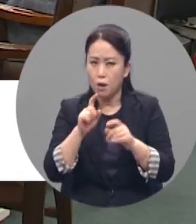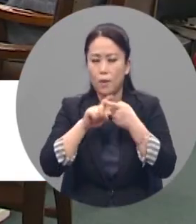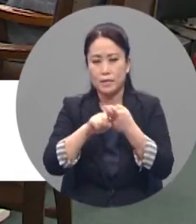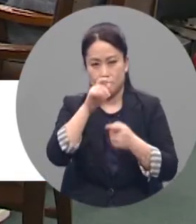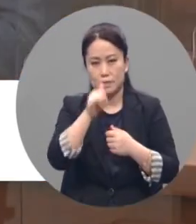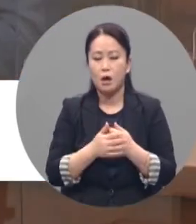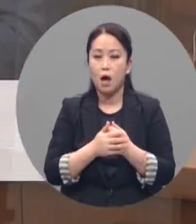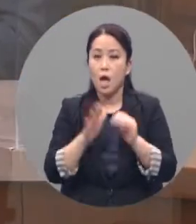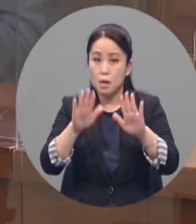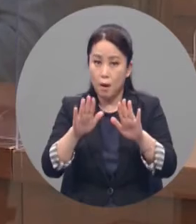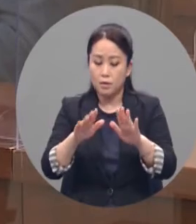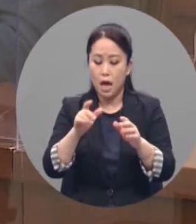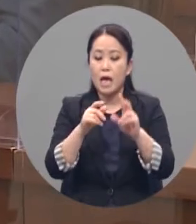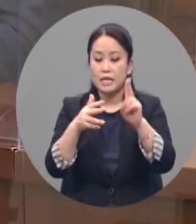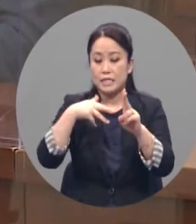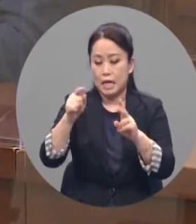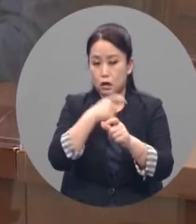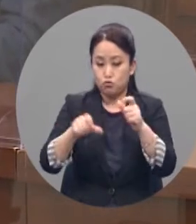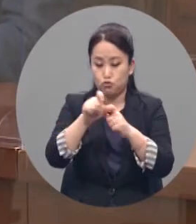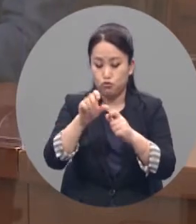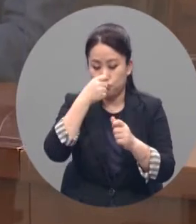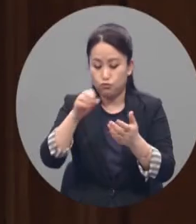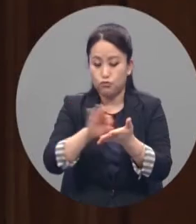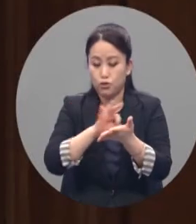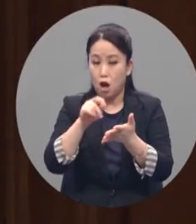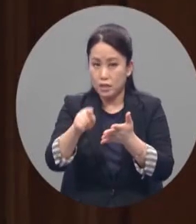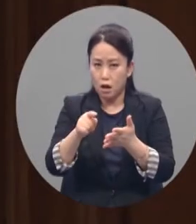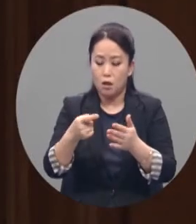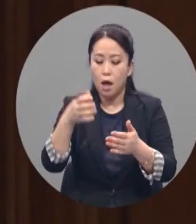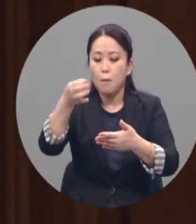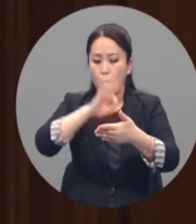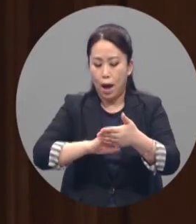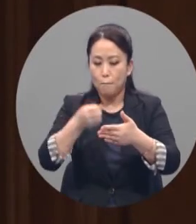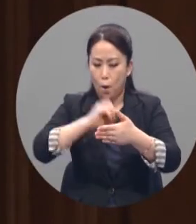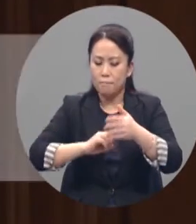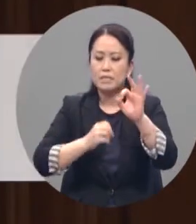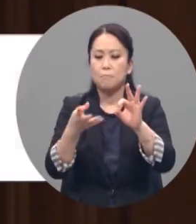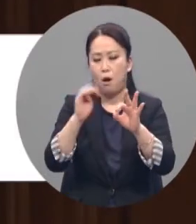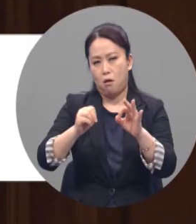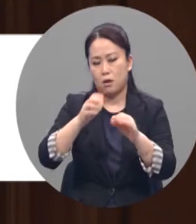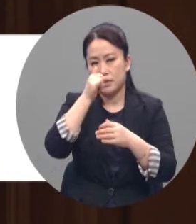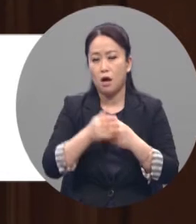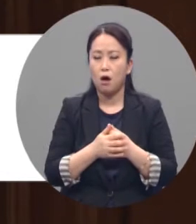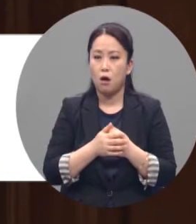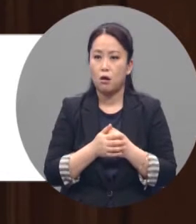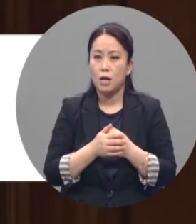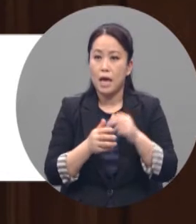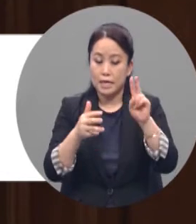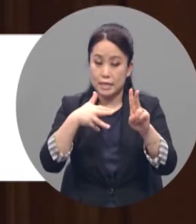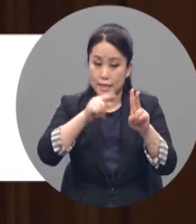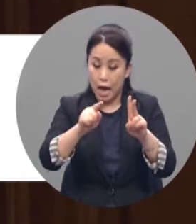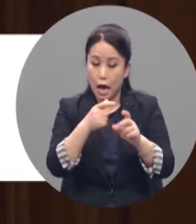추경에 용역비 10억 원을 다시 포함시켰습니다. 이번 2차의 추경 편성을 앞두고 우리 시는